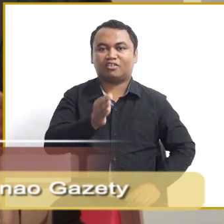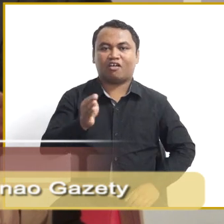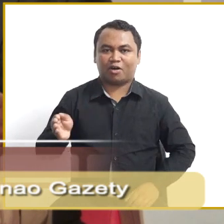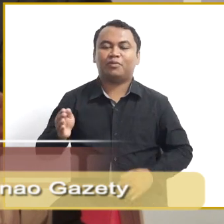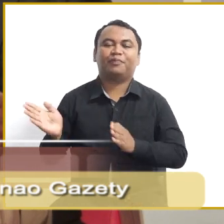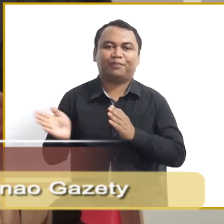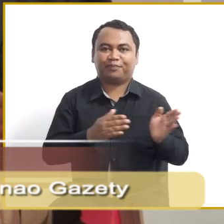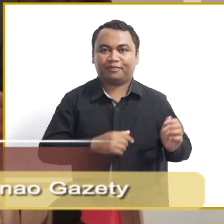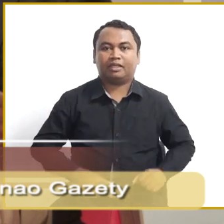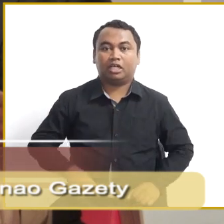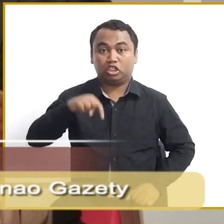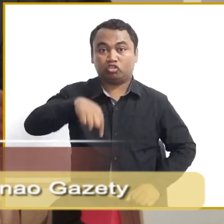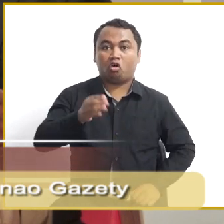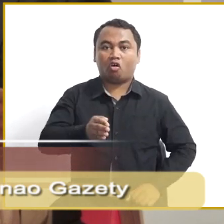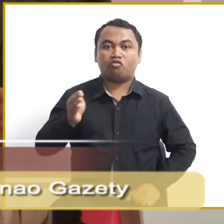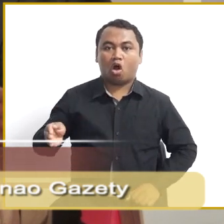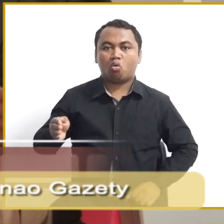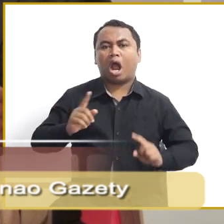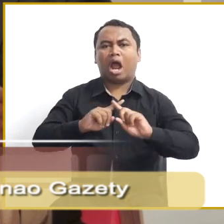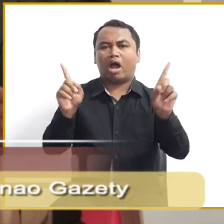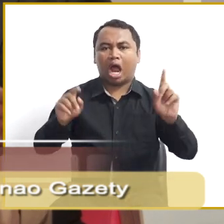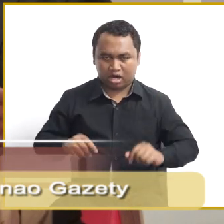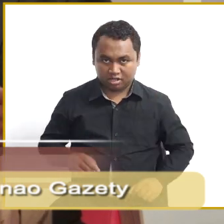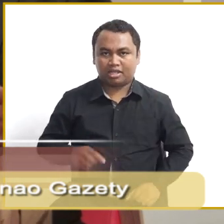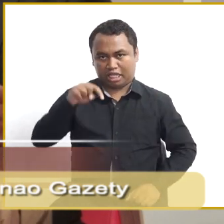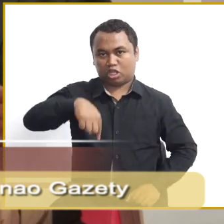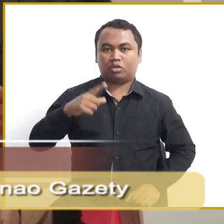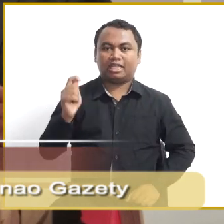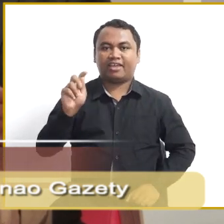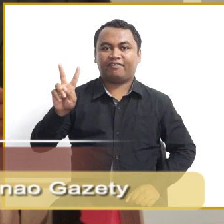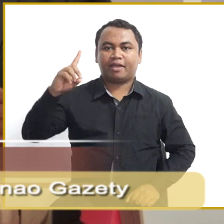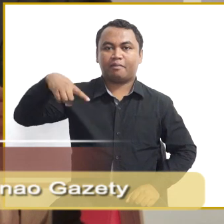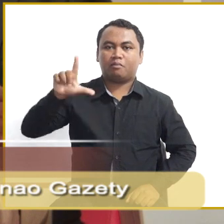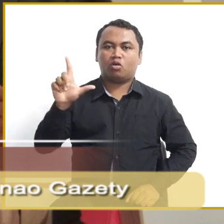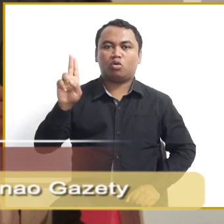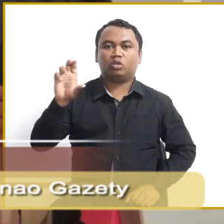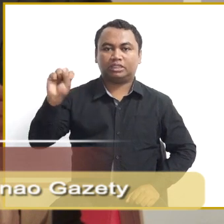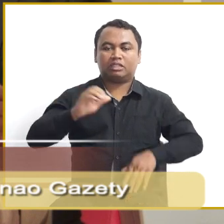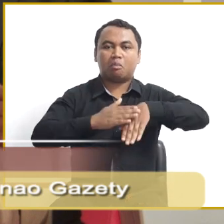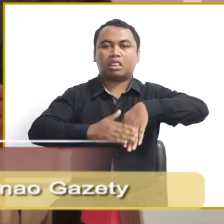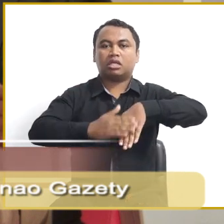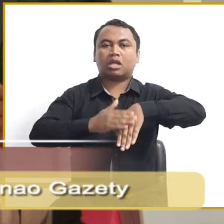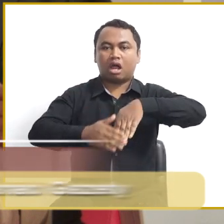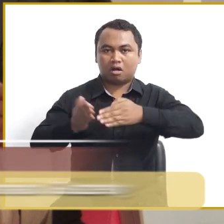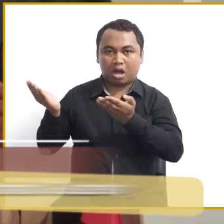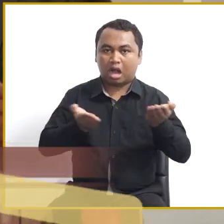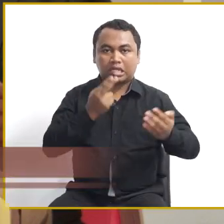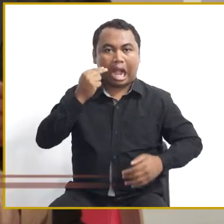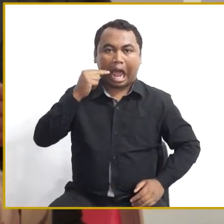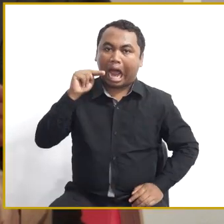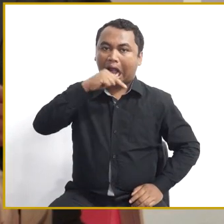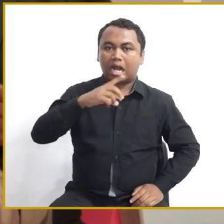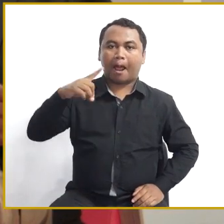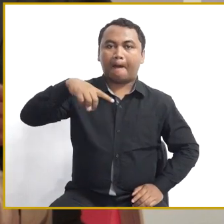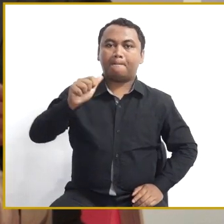Atao anatin'ny fandarana manokana indray isika eto amin'ny TV Plus Madagasikara, anasantsika ny Patrick